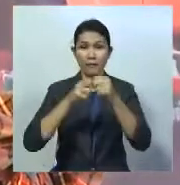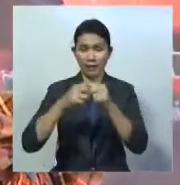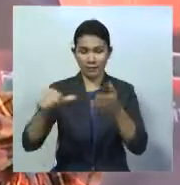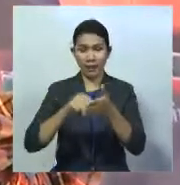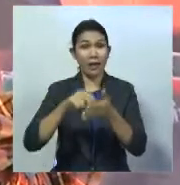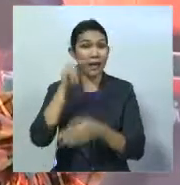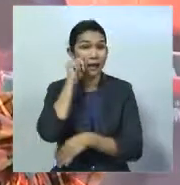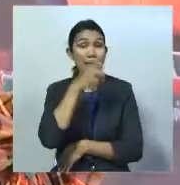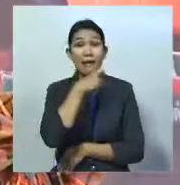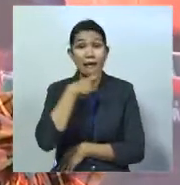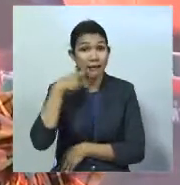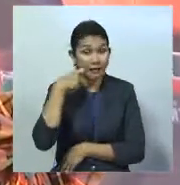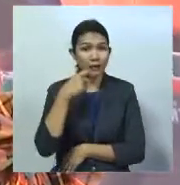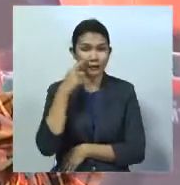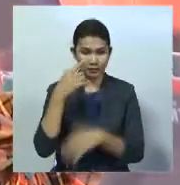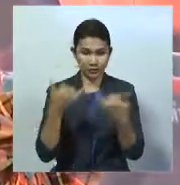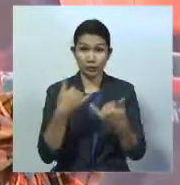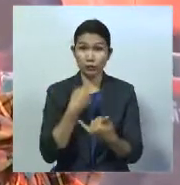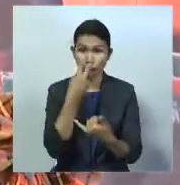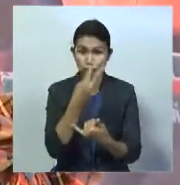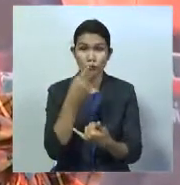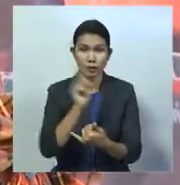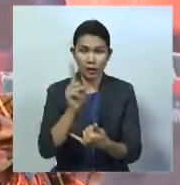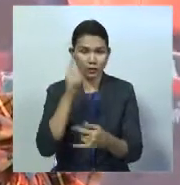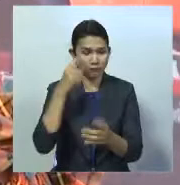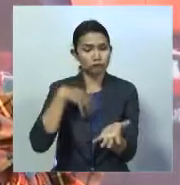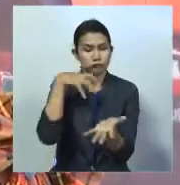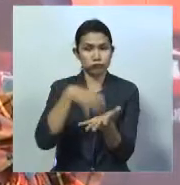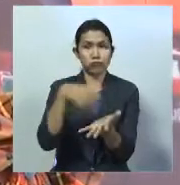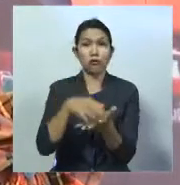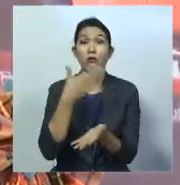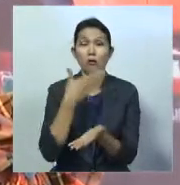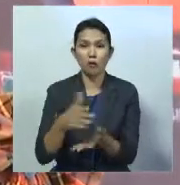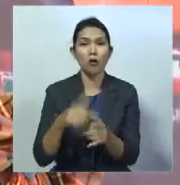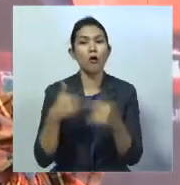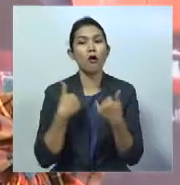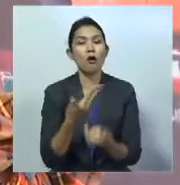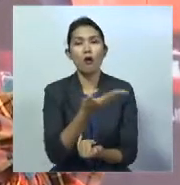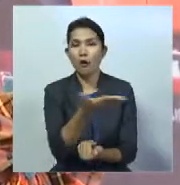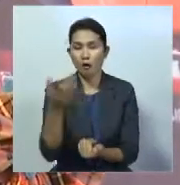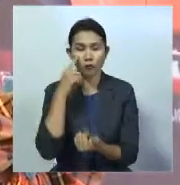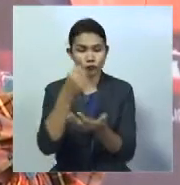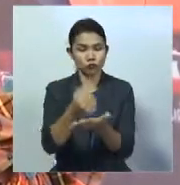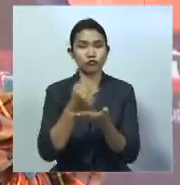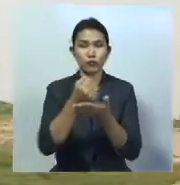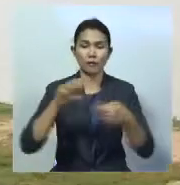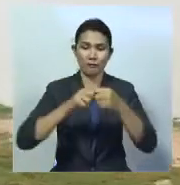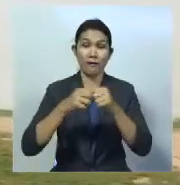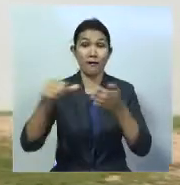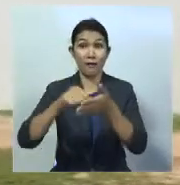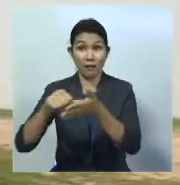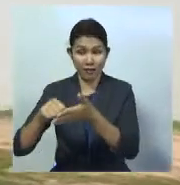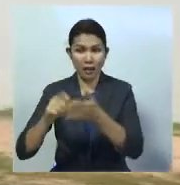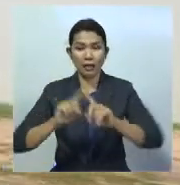าภัยแล้งนายกรัฐมนตรีบอกว่าได้ติดตามสถานการณ์และรับทราบรายงานมาโดยตลอดวันนี้ต้องขอบคุณทุกคนที่ช่วยกันแก้ไขปัญห